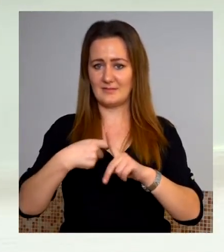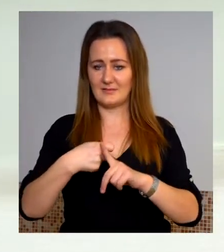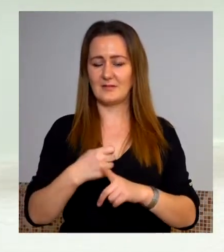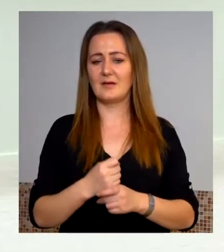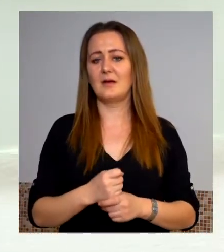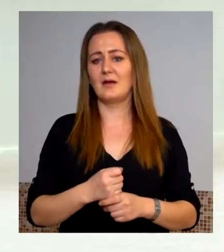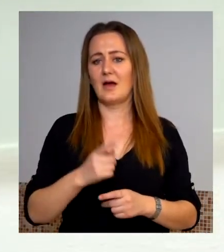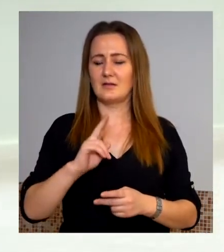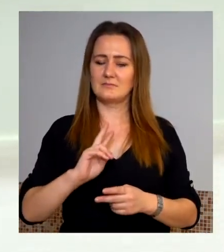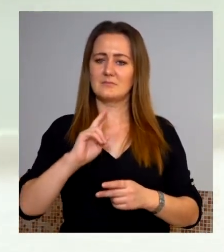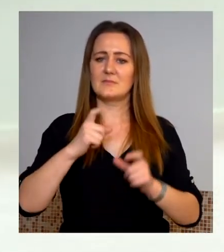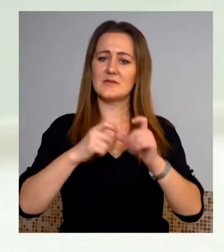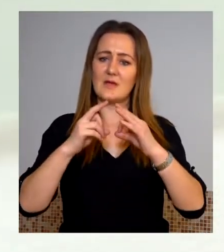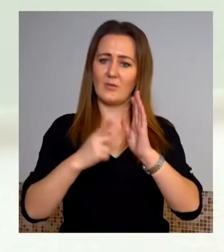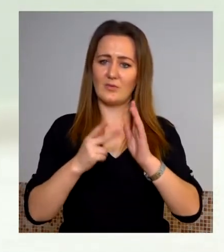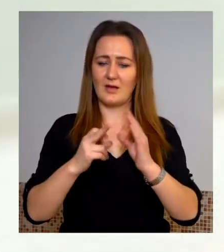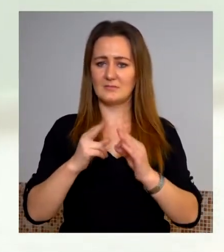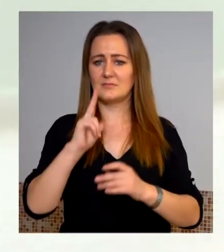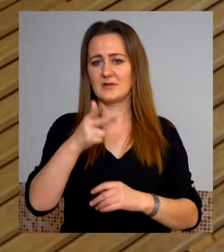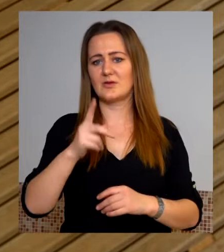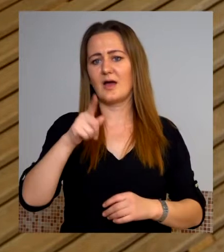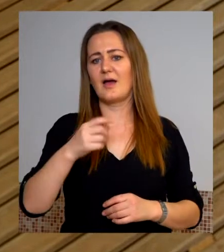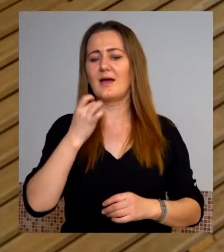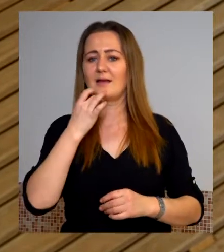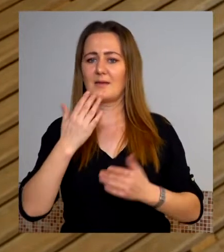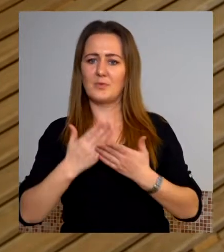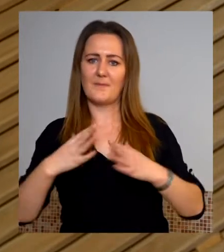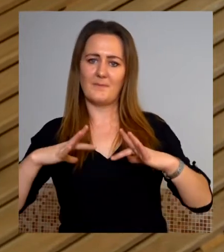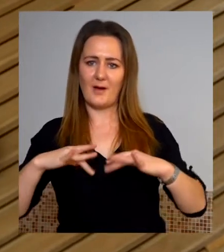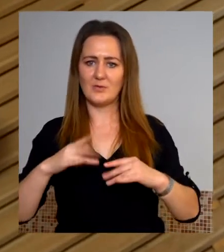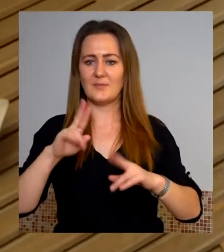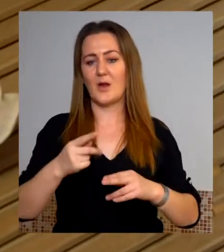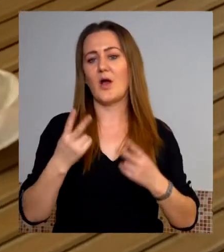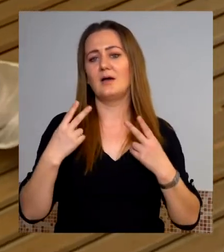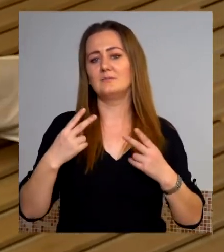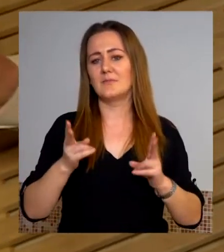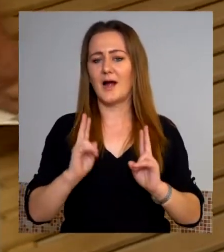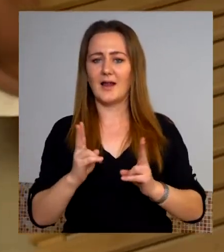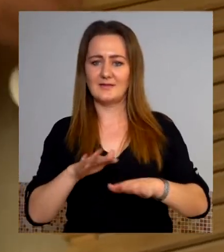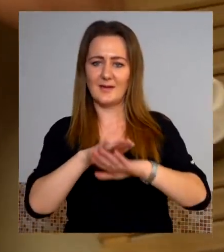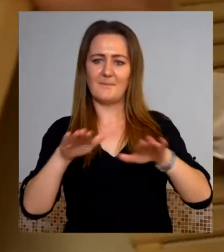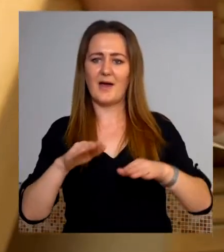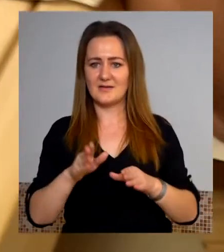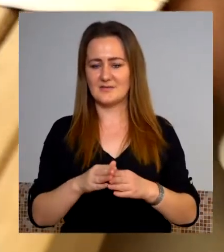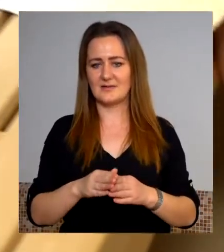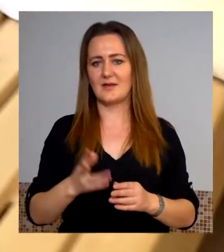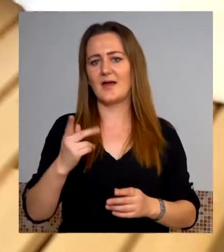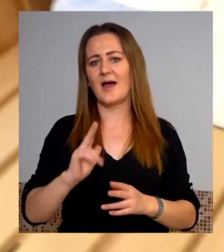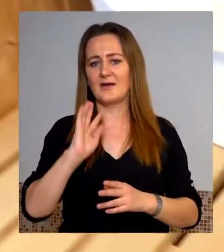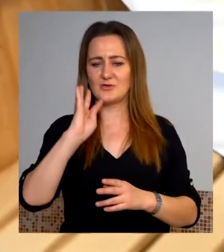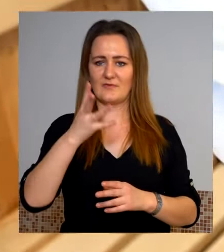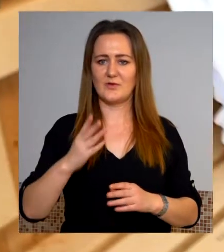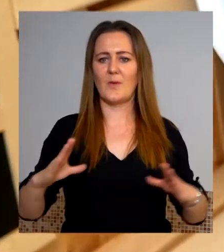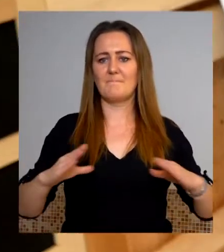toga saunu, a u saunama u pauzi da koristite malo hladnije bazene i onda da idete nakon toga na masažu. Kada